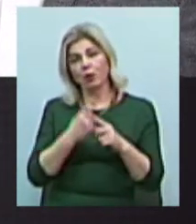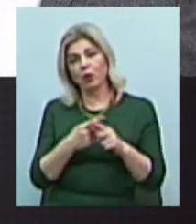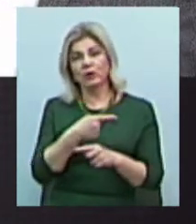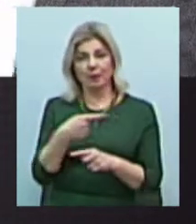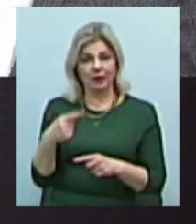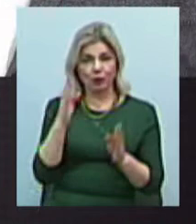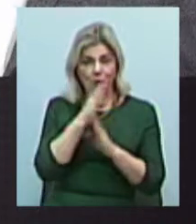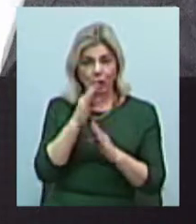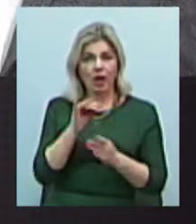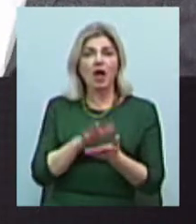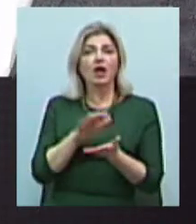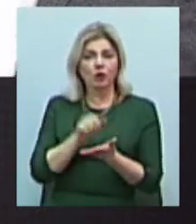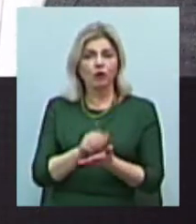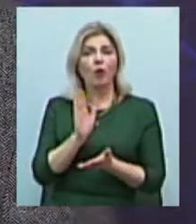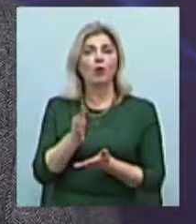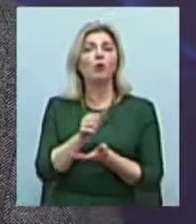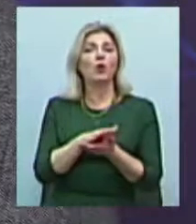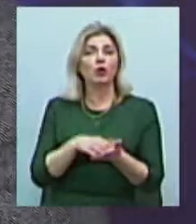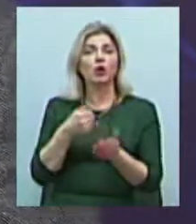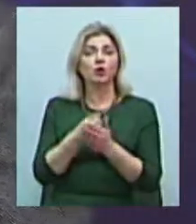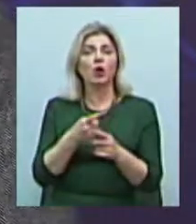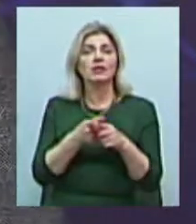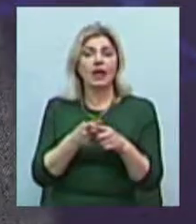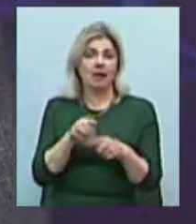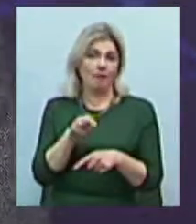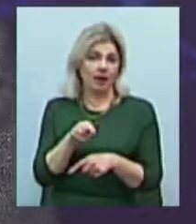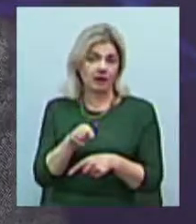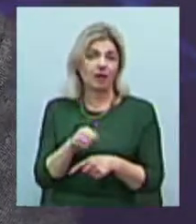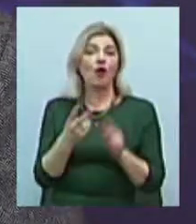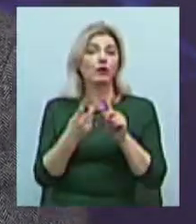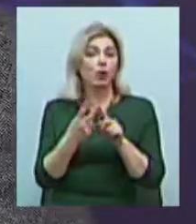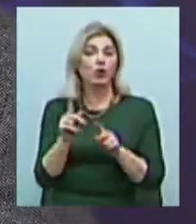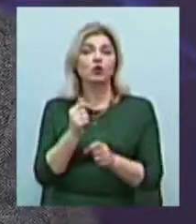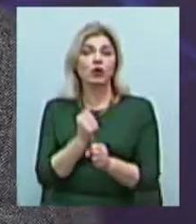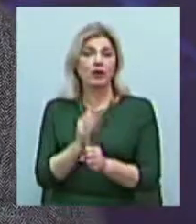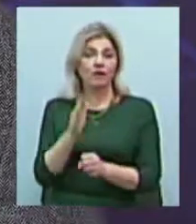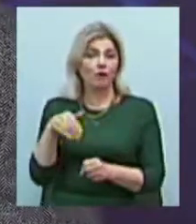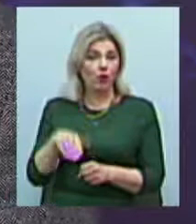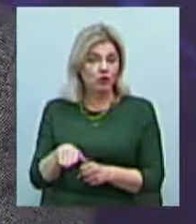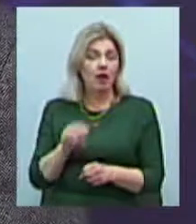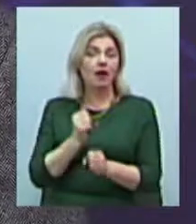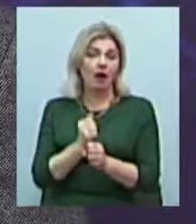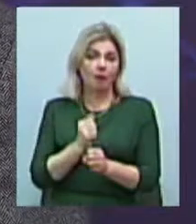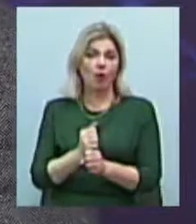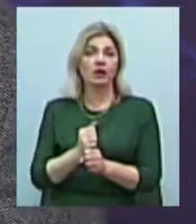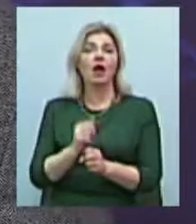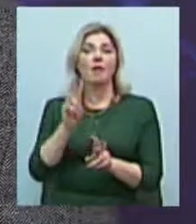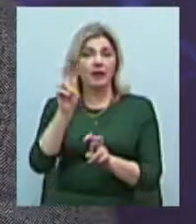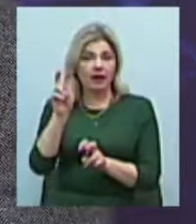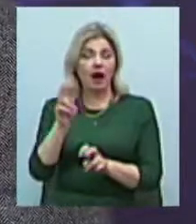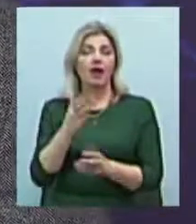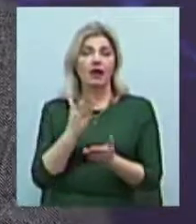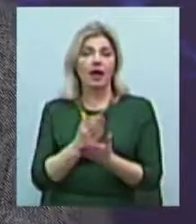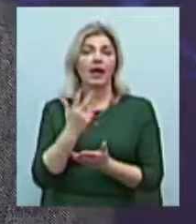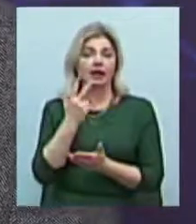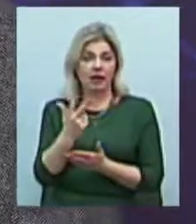і руйнування будуть продовжуватися як мінімум до середини березня. По-друге, те, що мировано в Вознесенську, працює приватний підрядник, у якого є три фрези